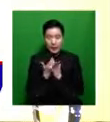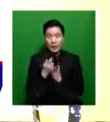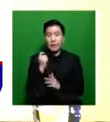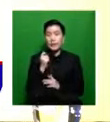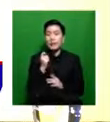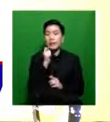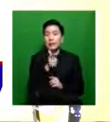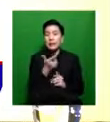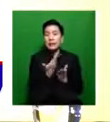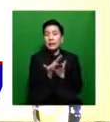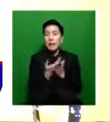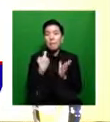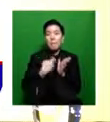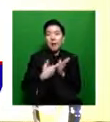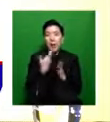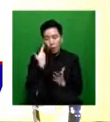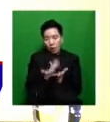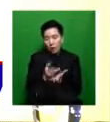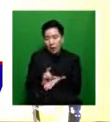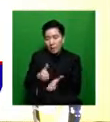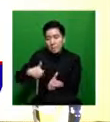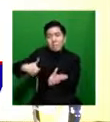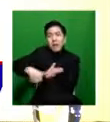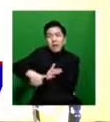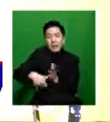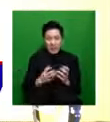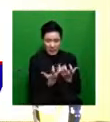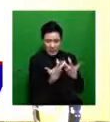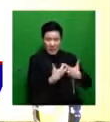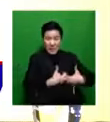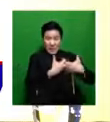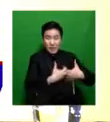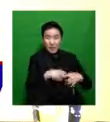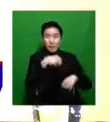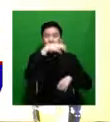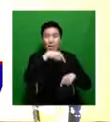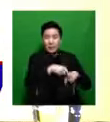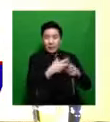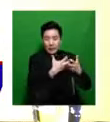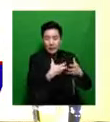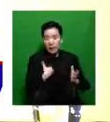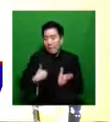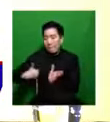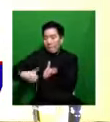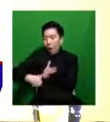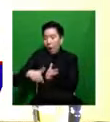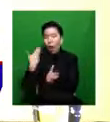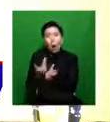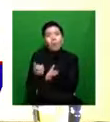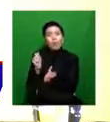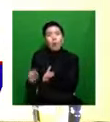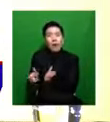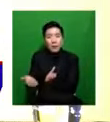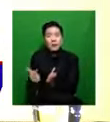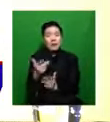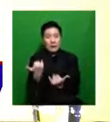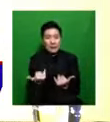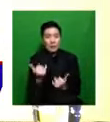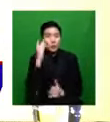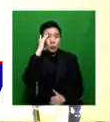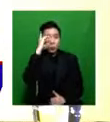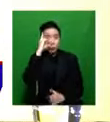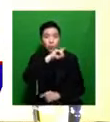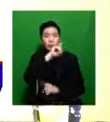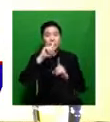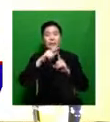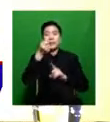การใช้ไฟฟ้าเนี่ยที่วางเอาไว้ตามขนาดของเครื่องวัดหน่วยไฟฟ้าซึ่งพรุ่งนี้เองเนี่ยวันที่18